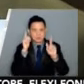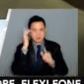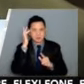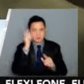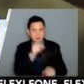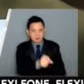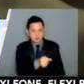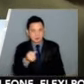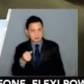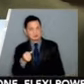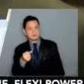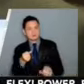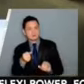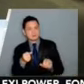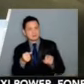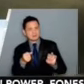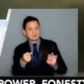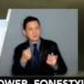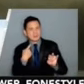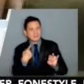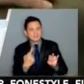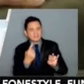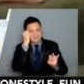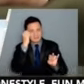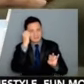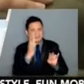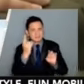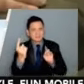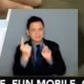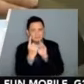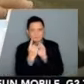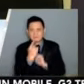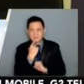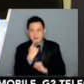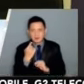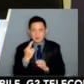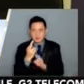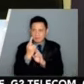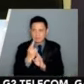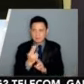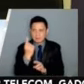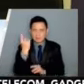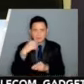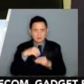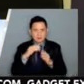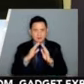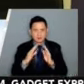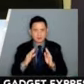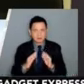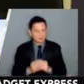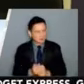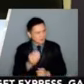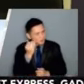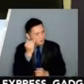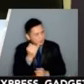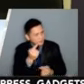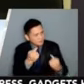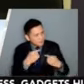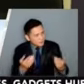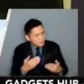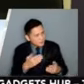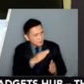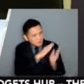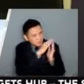kwarto dahil kaharap na niyang isang lalaki na nagsabing may aayusin daw sa bahay. Sabi ko, bakit kuya, bakit dito ka pumunta sa kwarto? Doon tayo sa